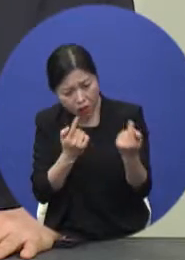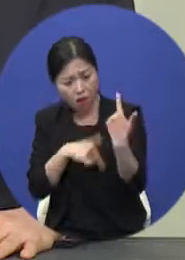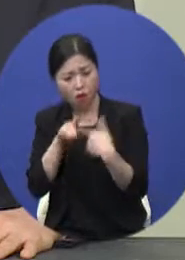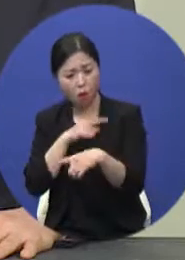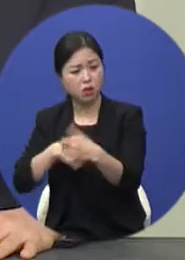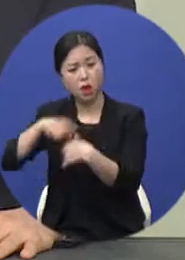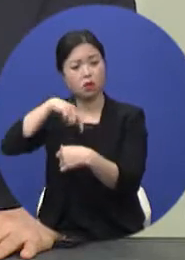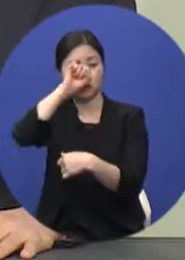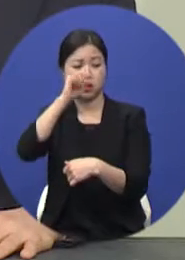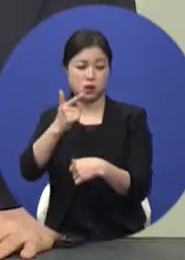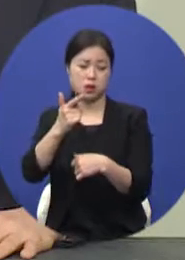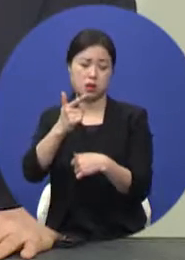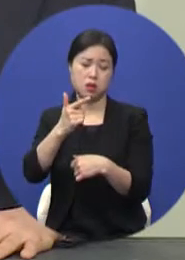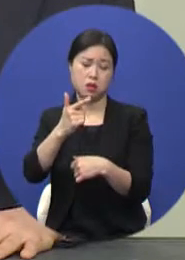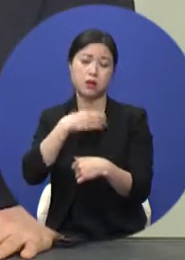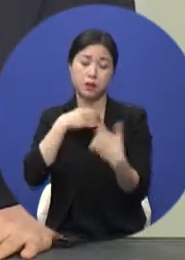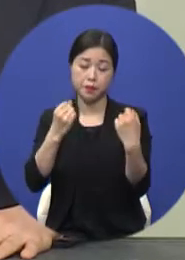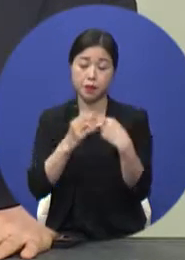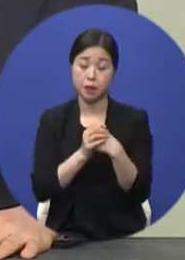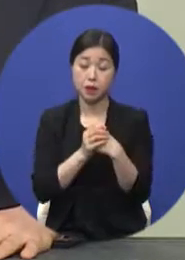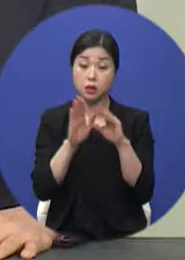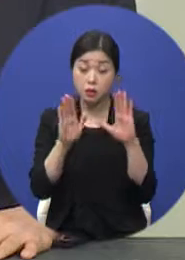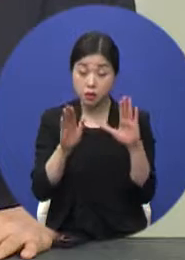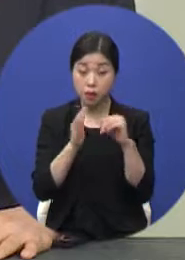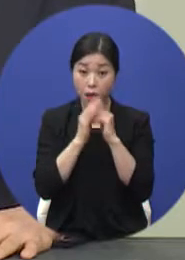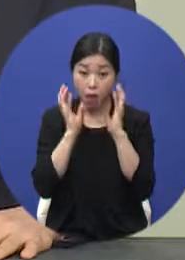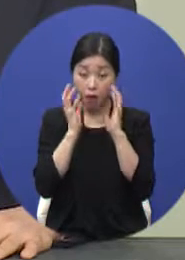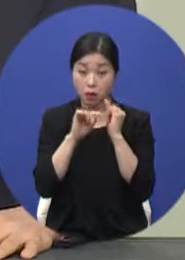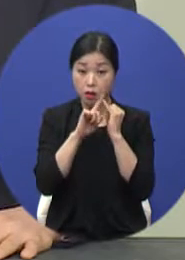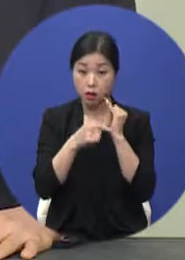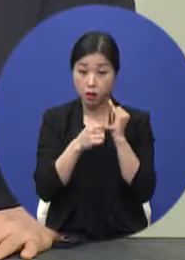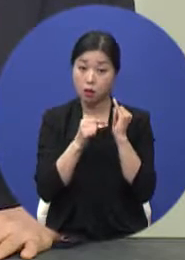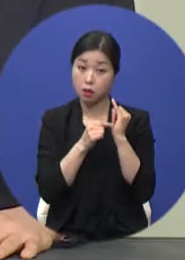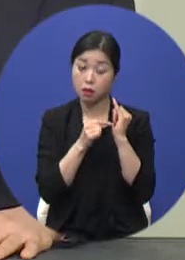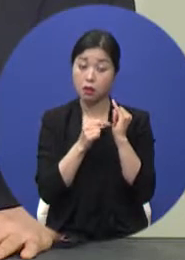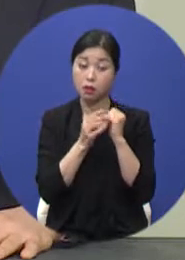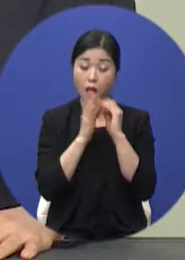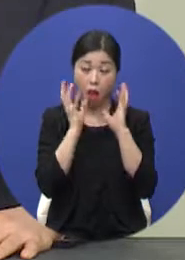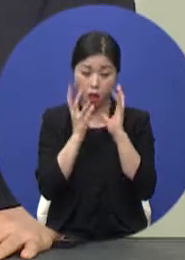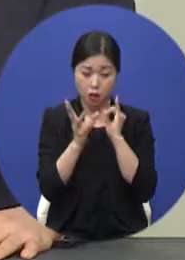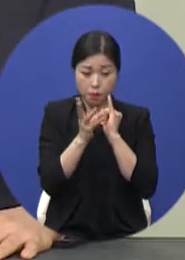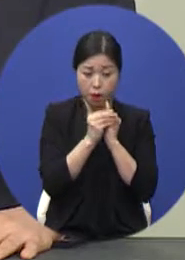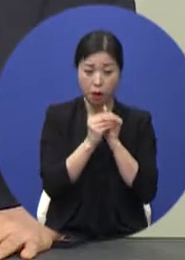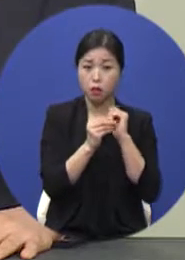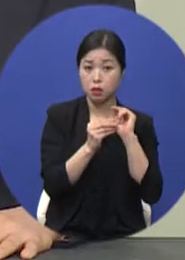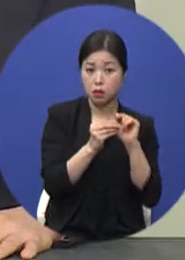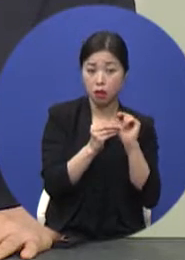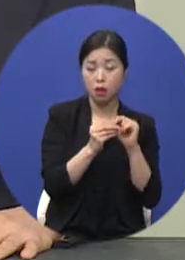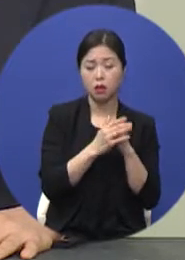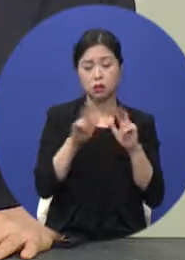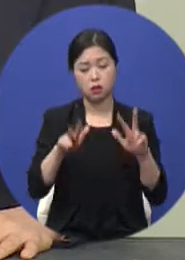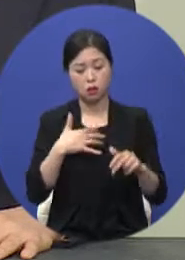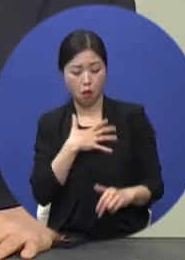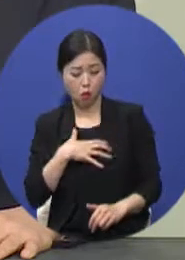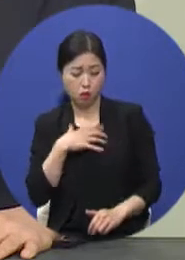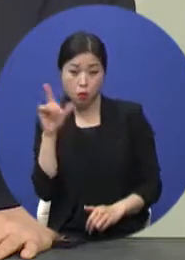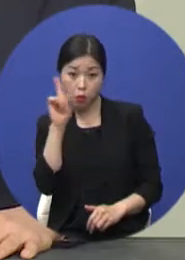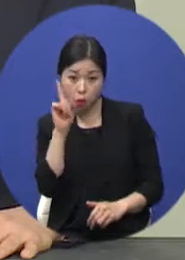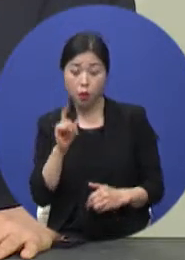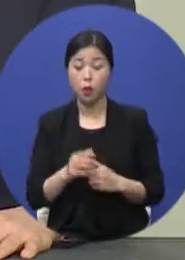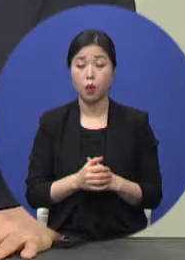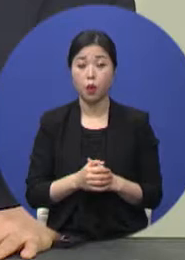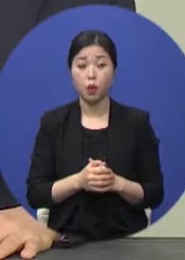있습니다. 그래서 아기가 이제 생겼고 애가 생겼는데 그래서 좀 걱정되는 건 얘가